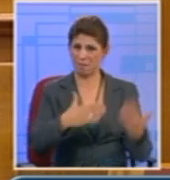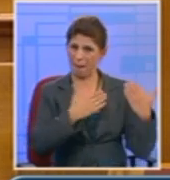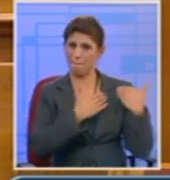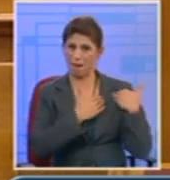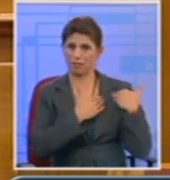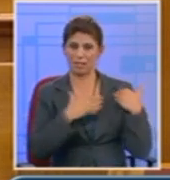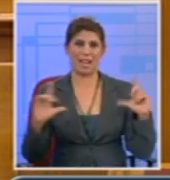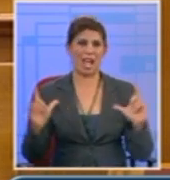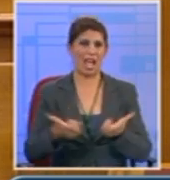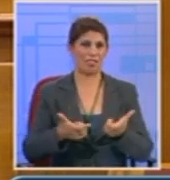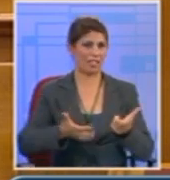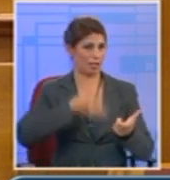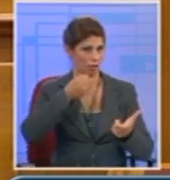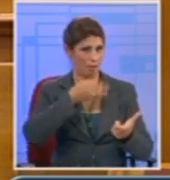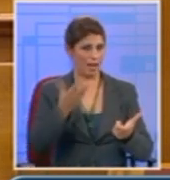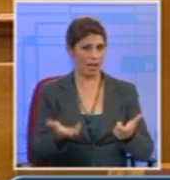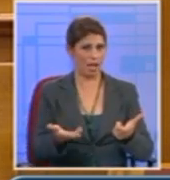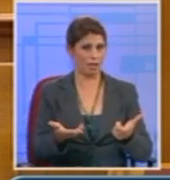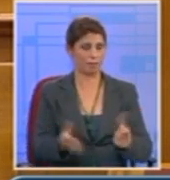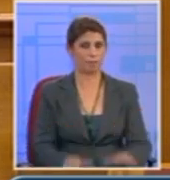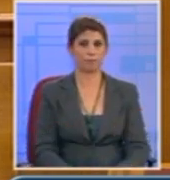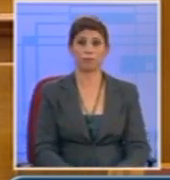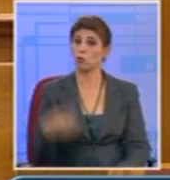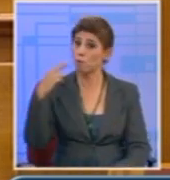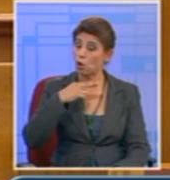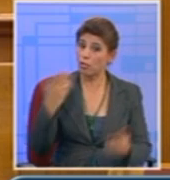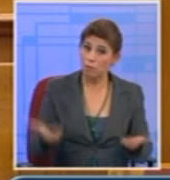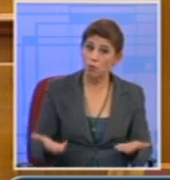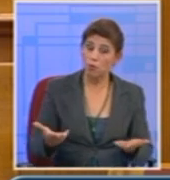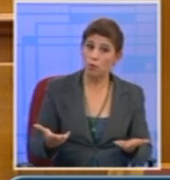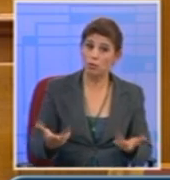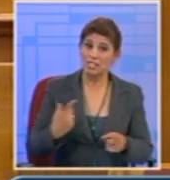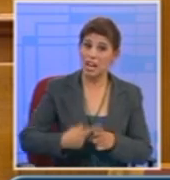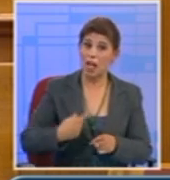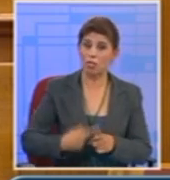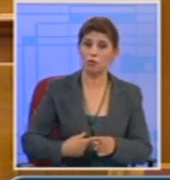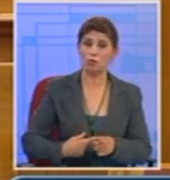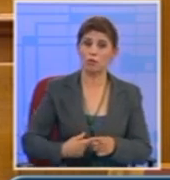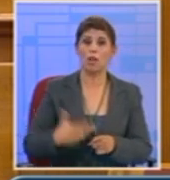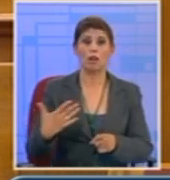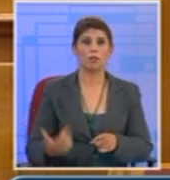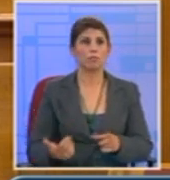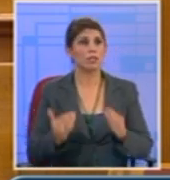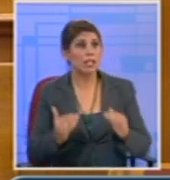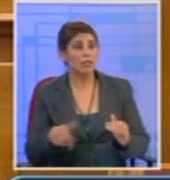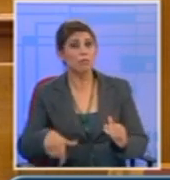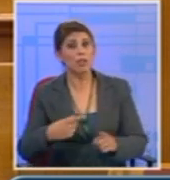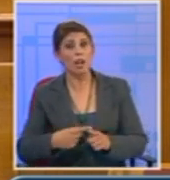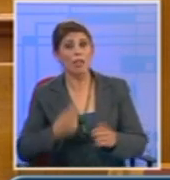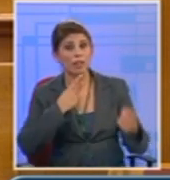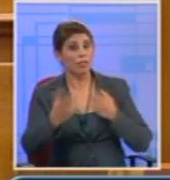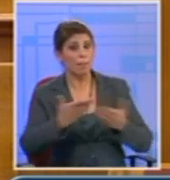εθνική τοποθέτηση του πρωθυπουργού μιας χώρας που είναι στην κατάσταση που είναι η ελλάδα και